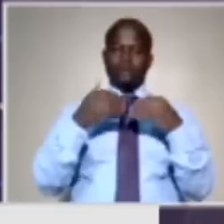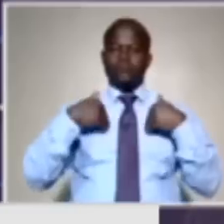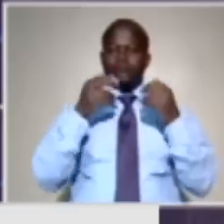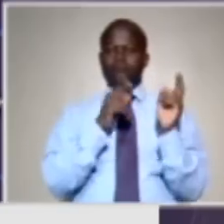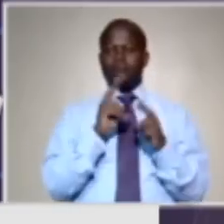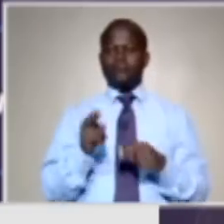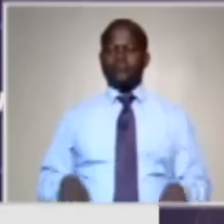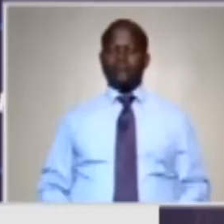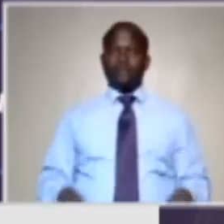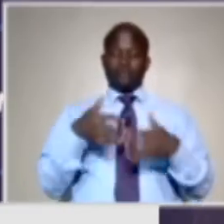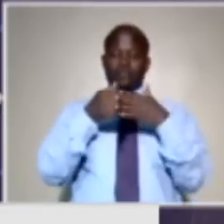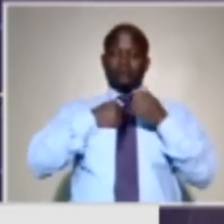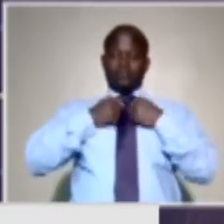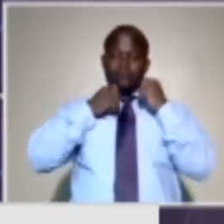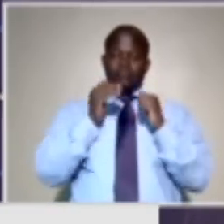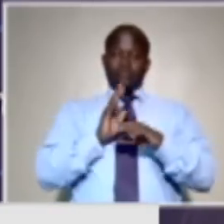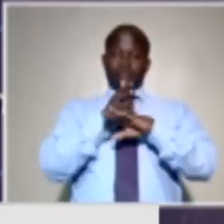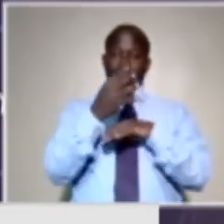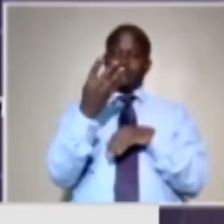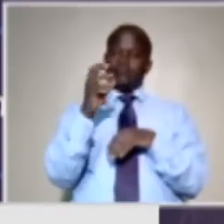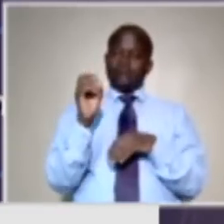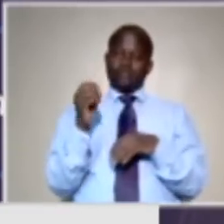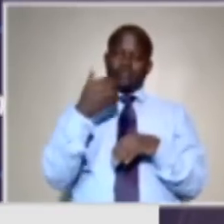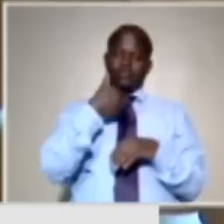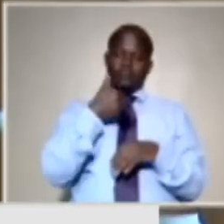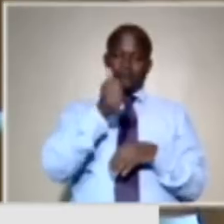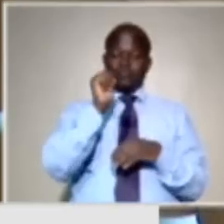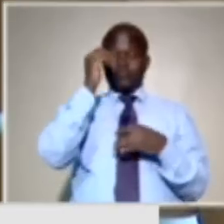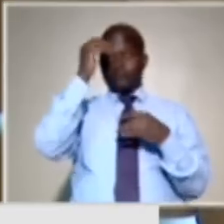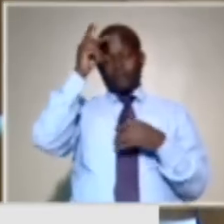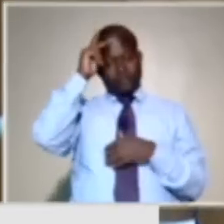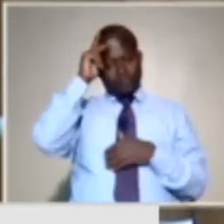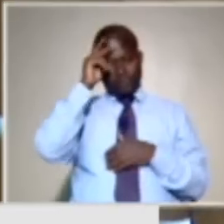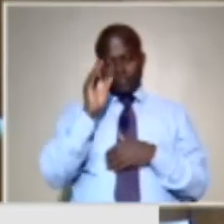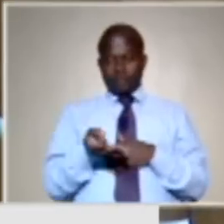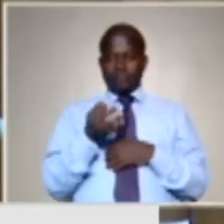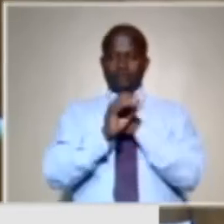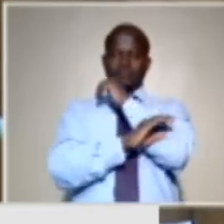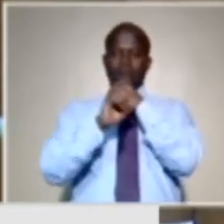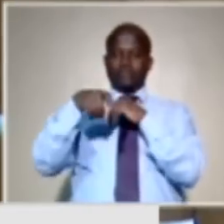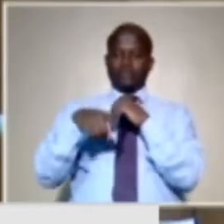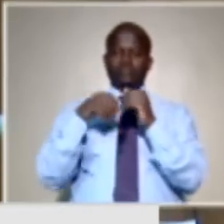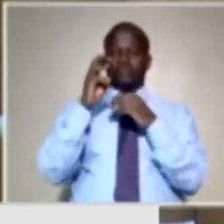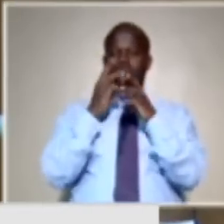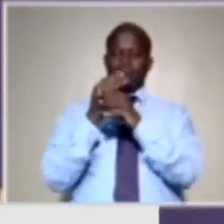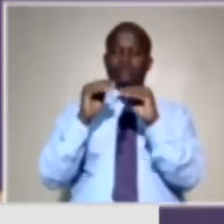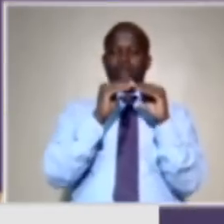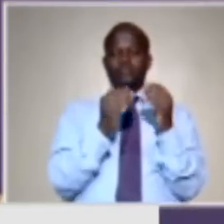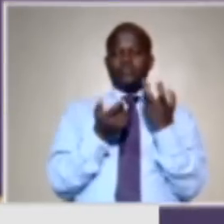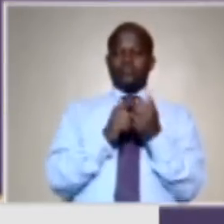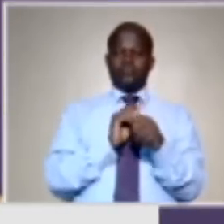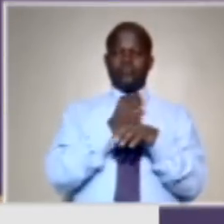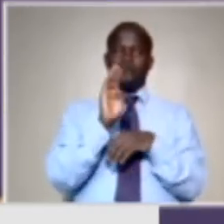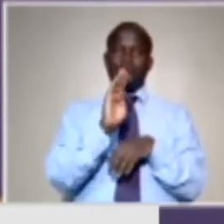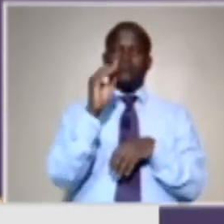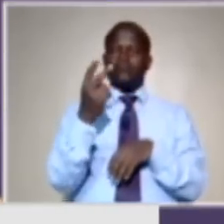busanzwe kugeza mu Rwanda hari abagera kuri 400 bafite ubwo bumenyi ku 3000 igihugu gikeneye naho kuri rw'isabarurwa abasaga